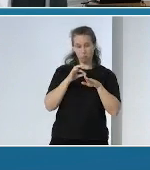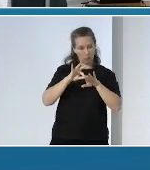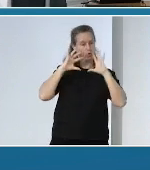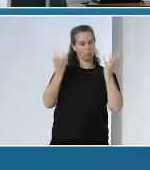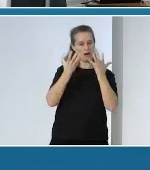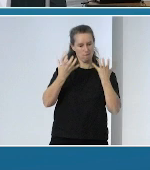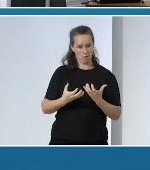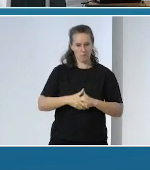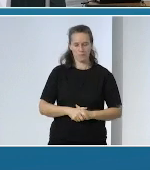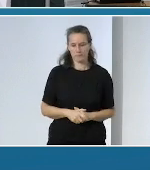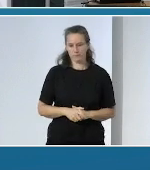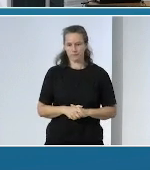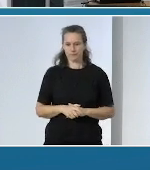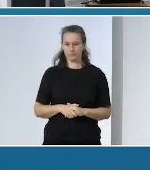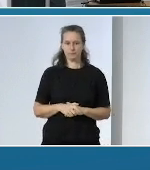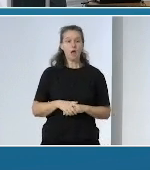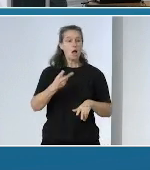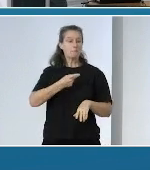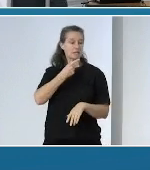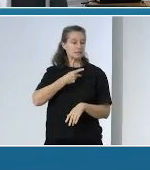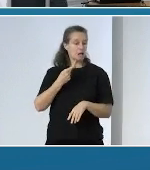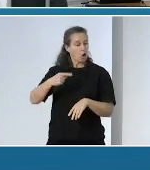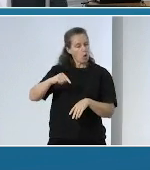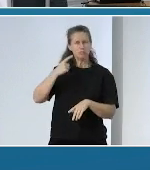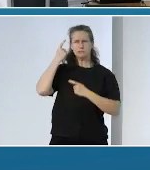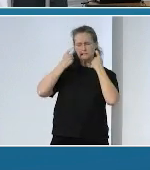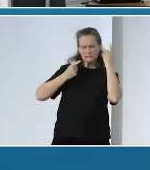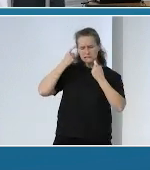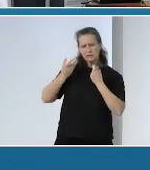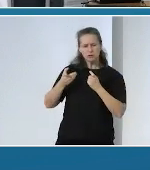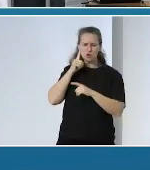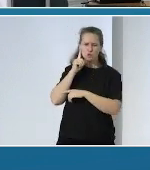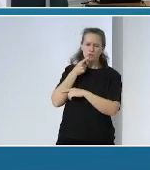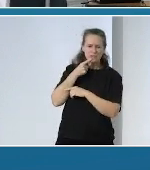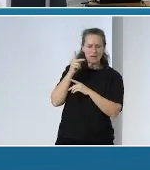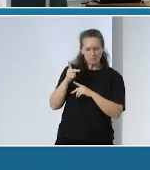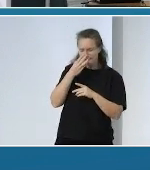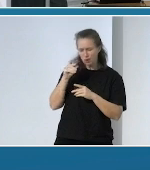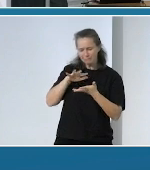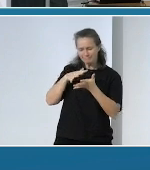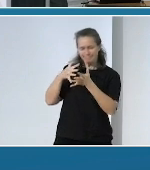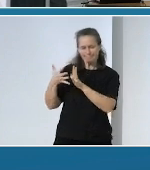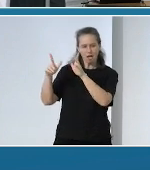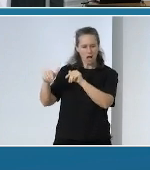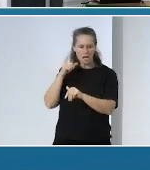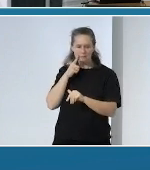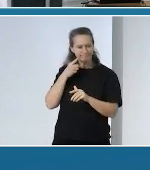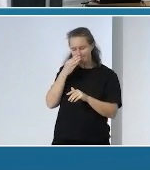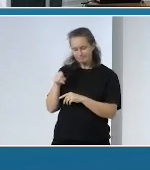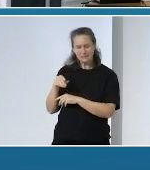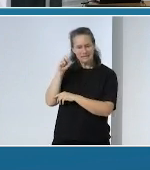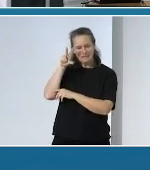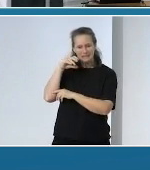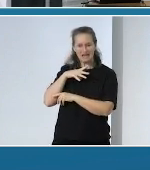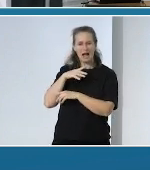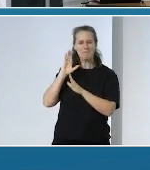global. Les médecins, eux, ils se posent déjà la question d'une surdité évolutive. Parce que Émilie, elle a